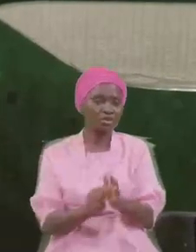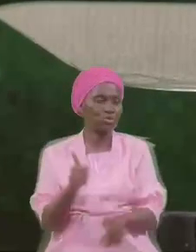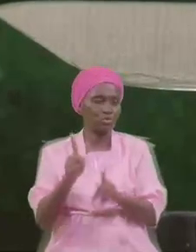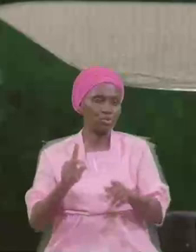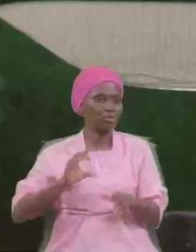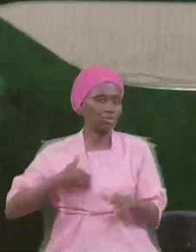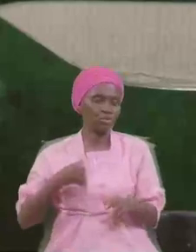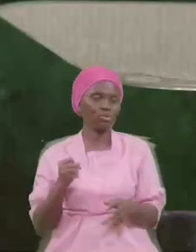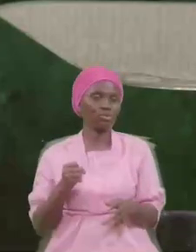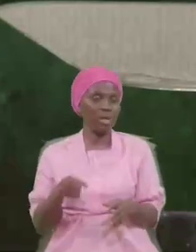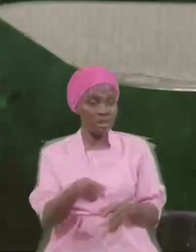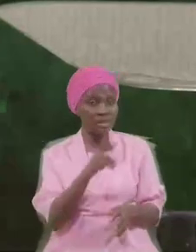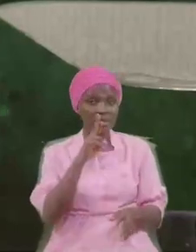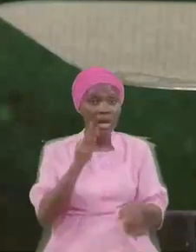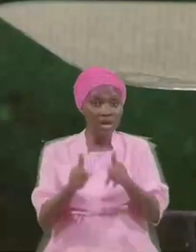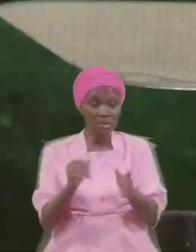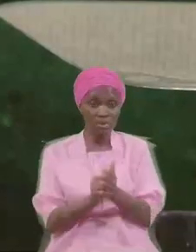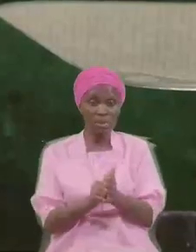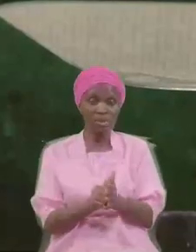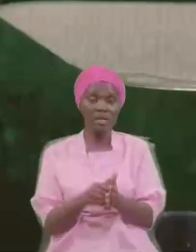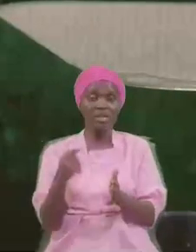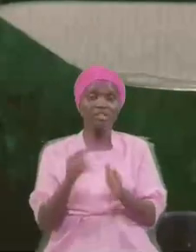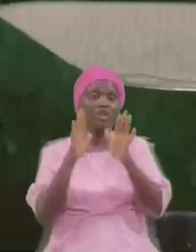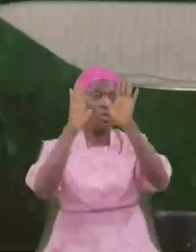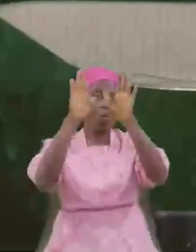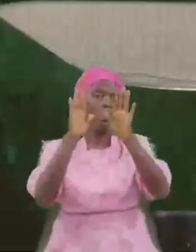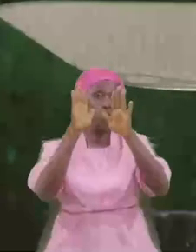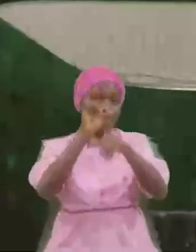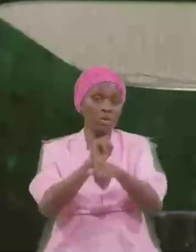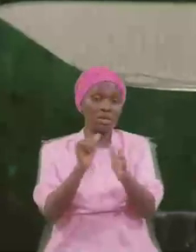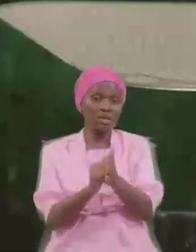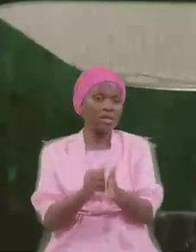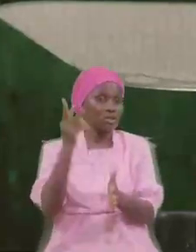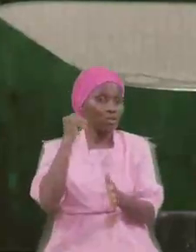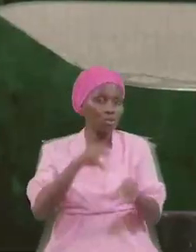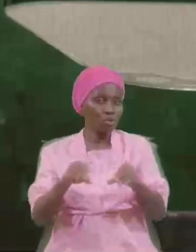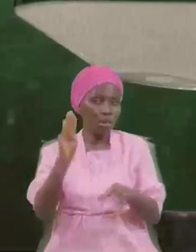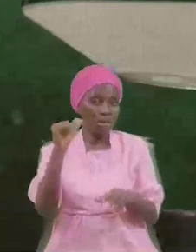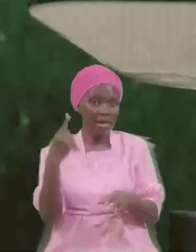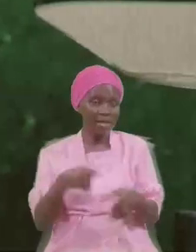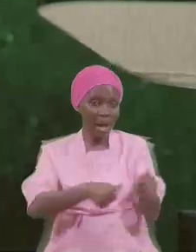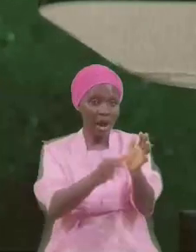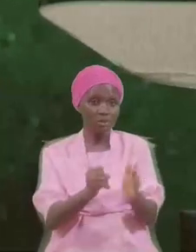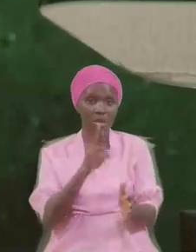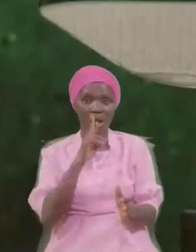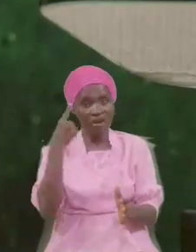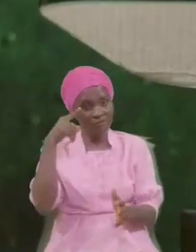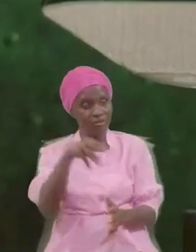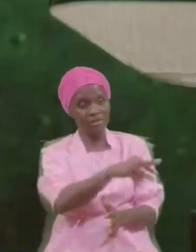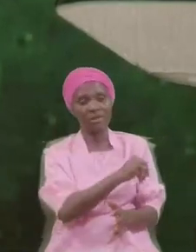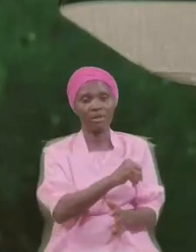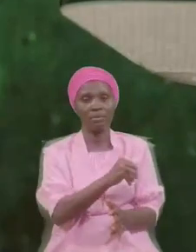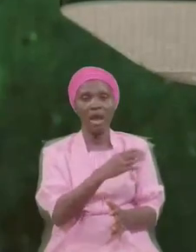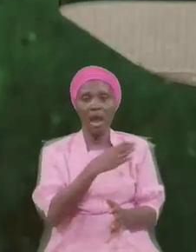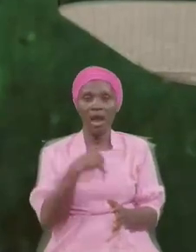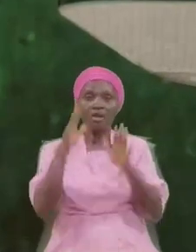gens que les prodiges sont faits par les apôtres, et c'est pour eux. Et ces prodiges sont pour